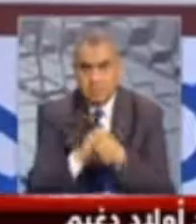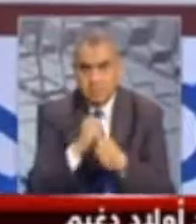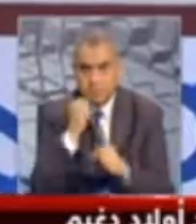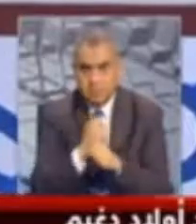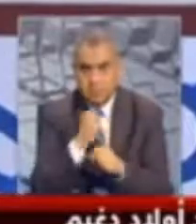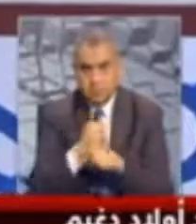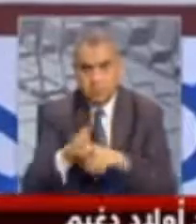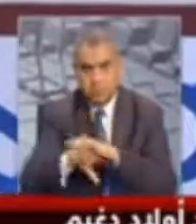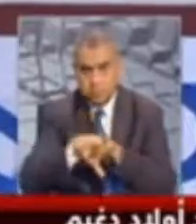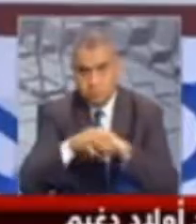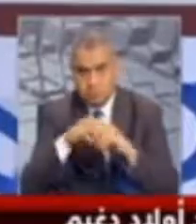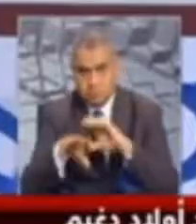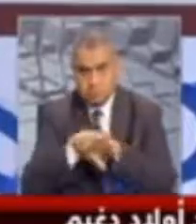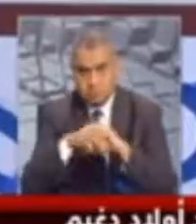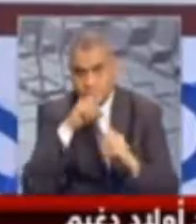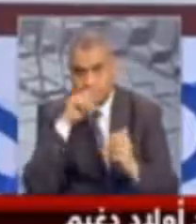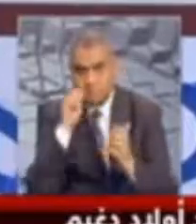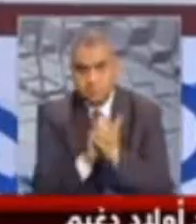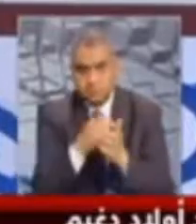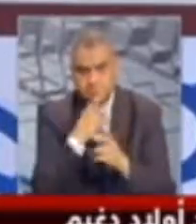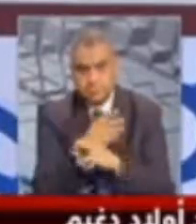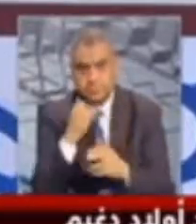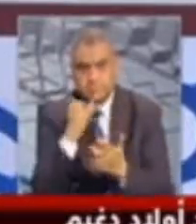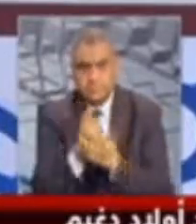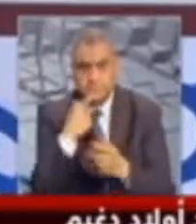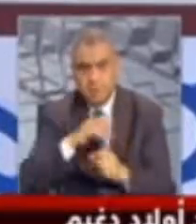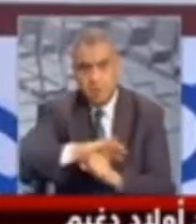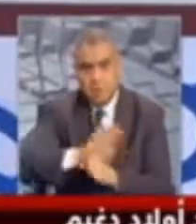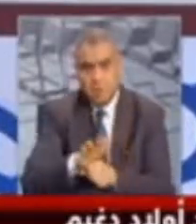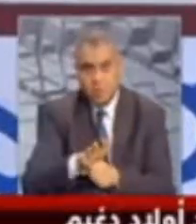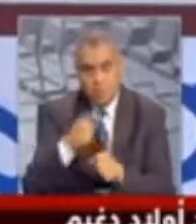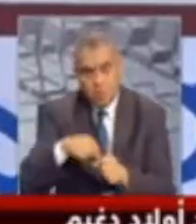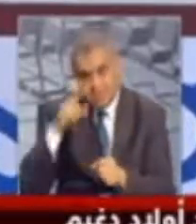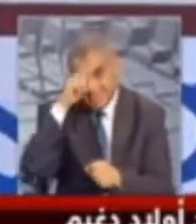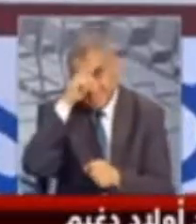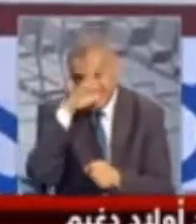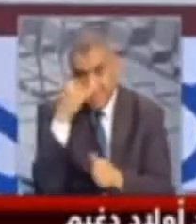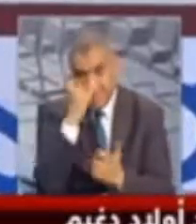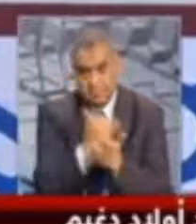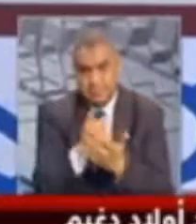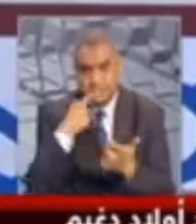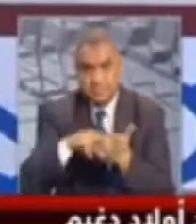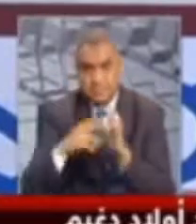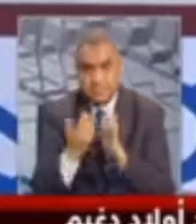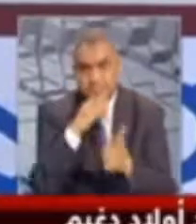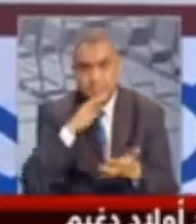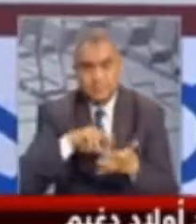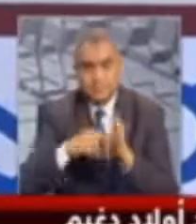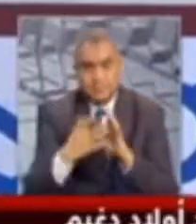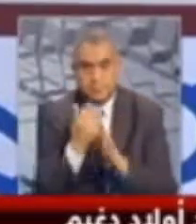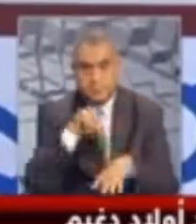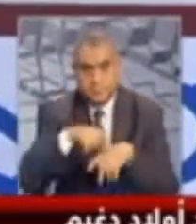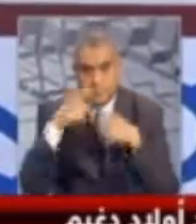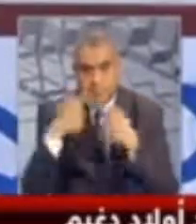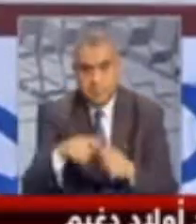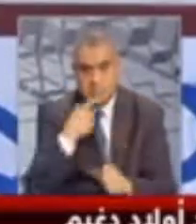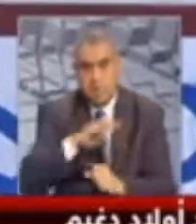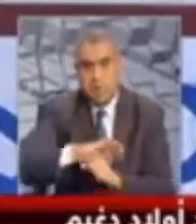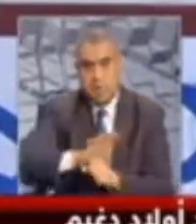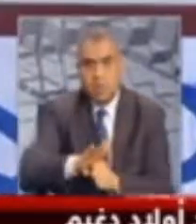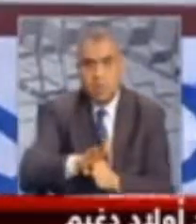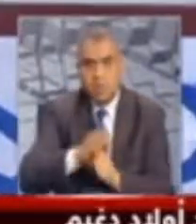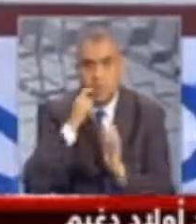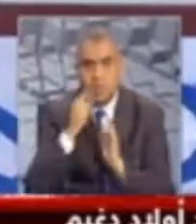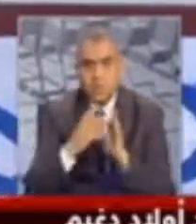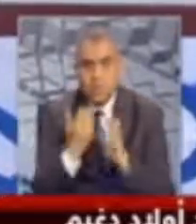بدأت تنفيذها. اقتصرنا على كده عشان برضه جائحة كورونا، ربنا يعفو عنا هذا الوباء والبلاء. ف فالحمد لله ورغم ان رائحه كورونا موجوده الا انها